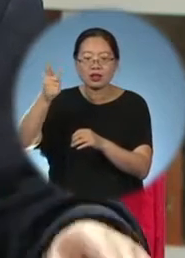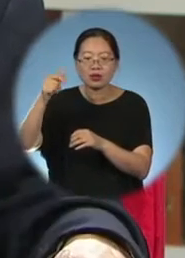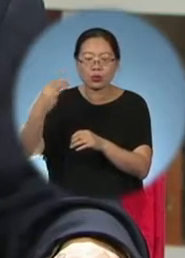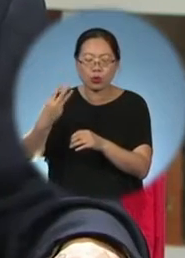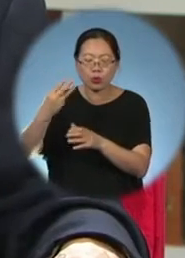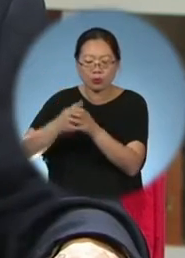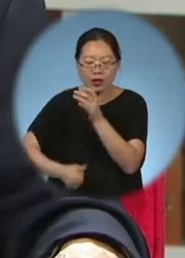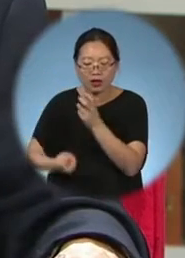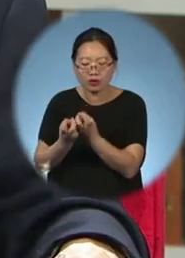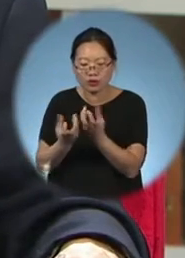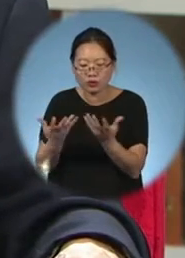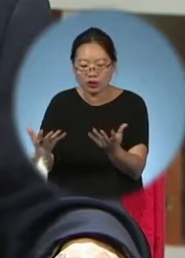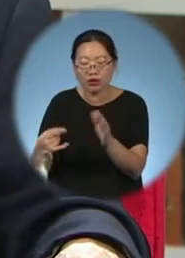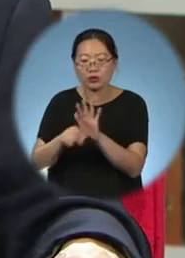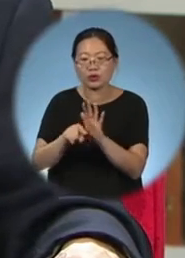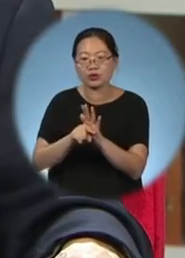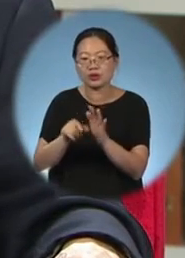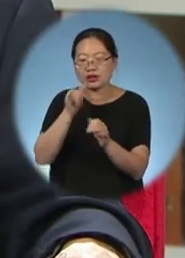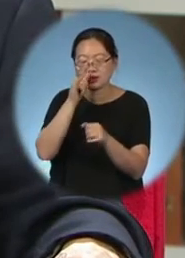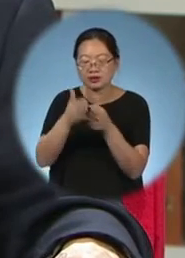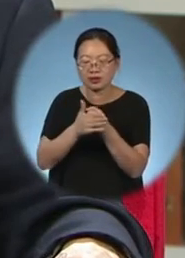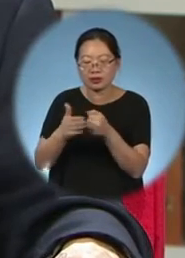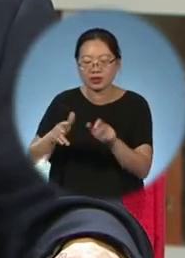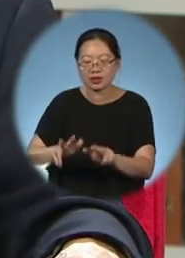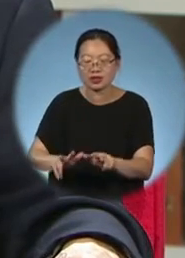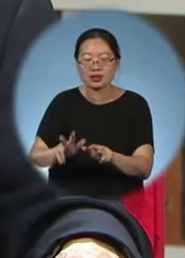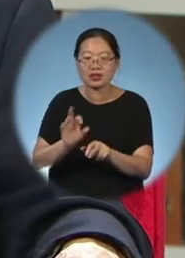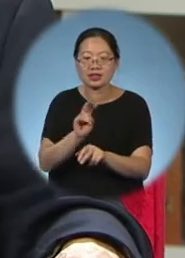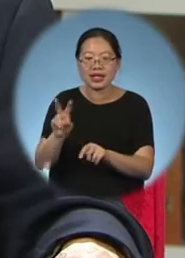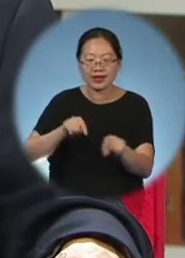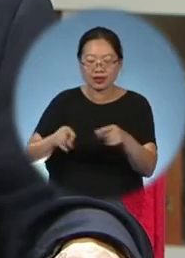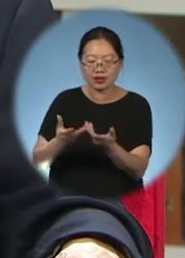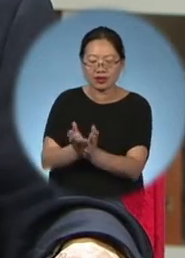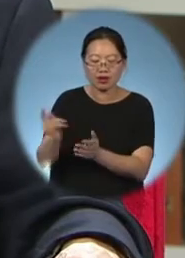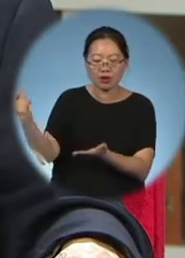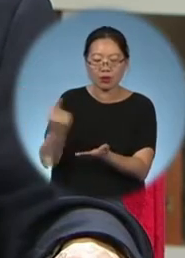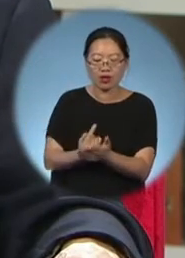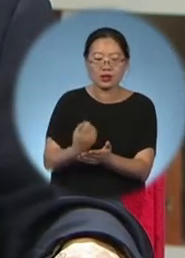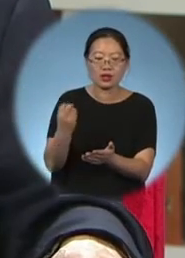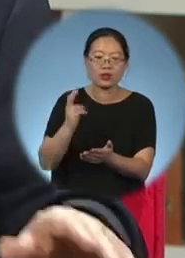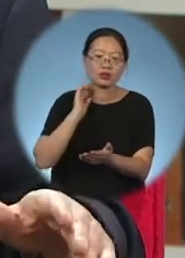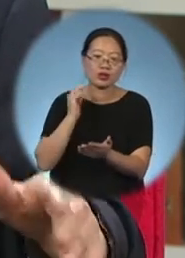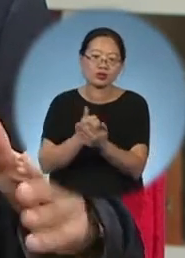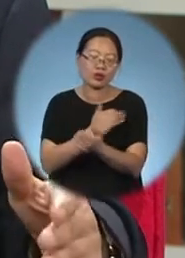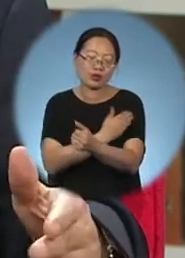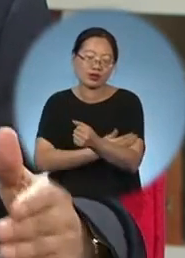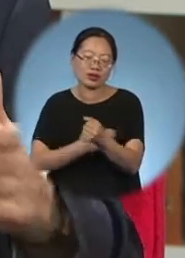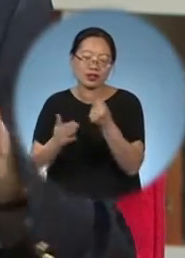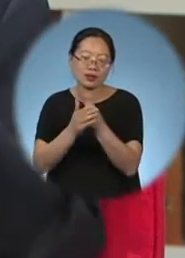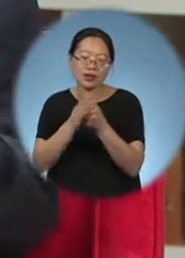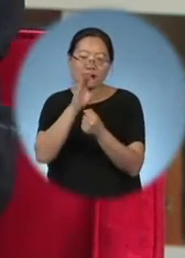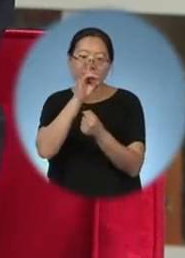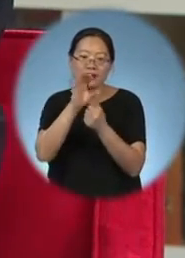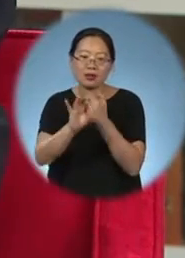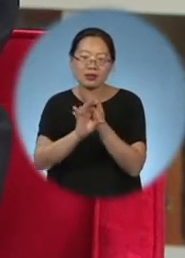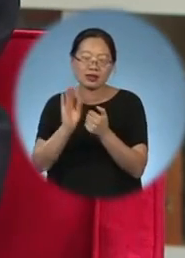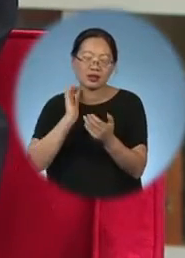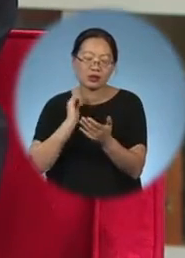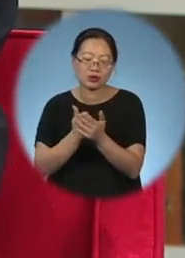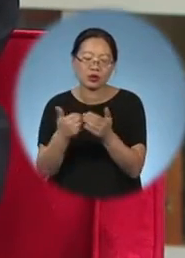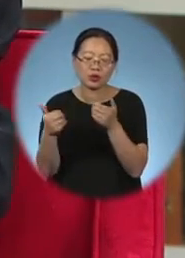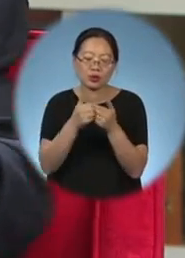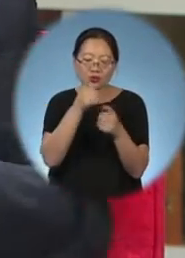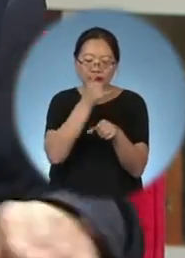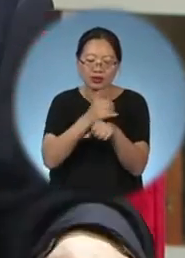얘기를 했단 말이에요. 부정적인 인식이고. 예. 이런 상황에서 지금 야당에서 나와가지고 자꾸 대통령 권한 때문에 안 된다 이러면 대통령